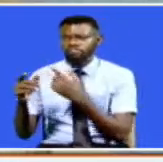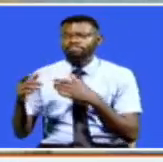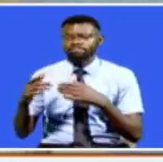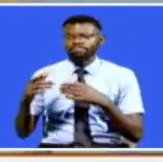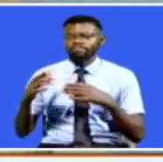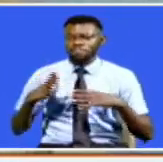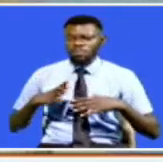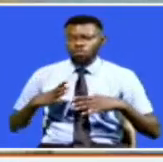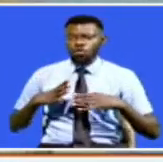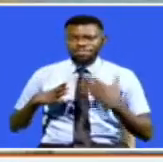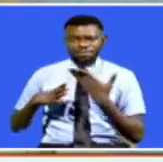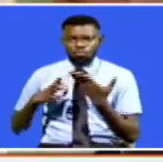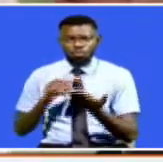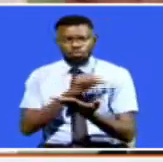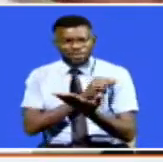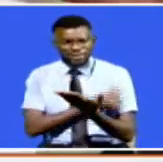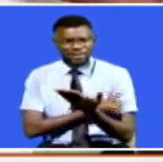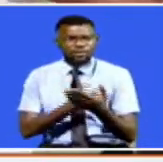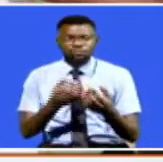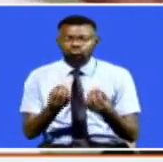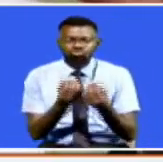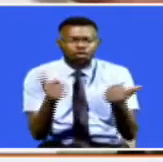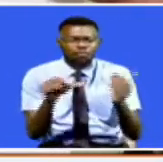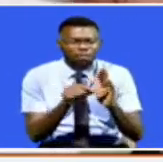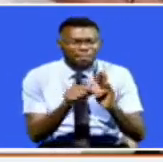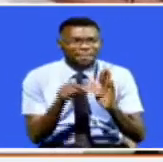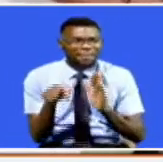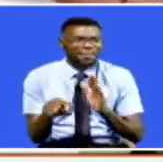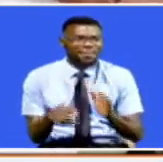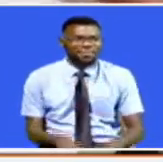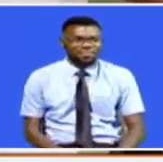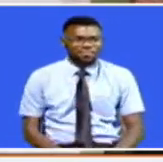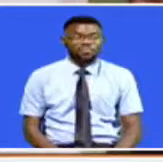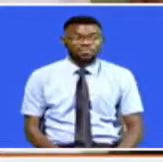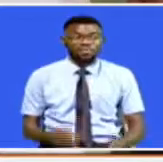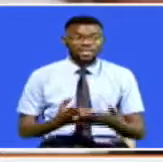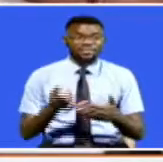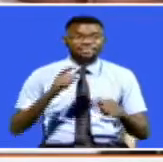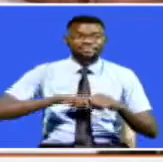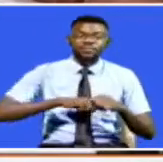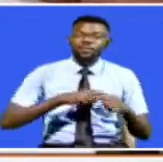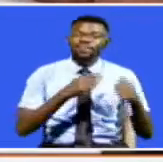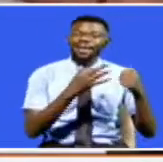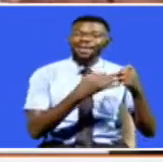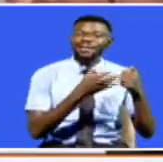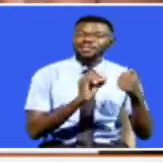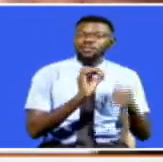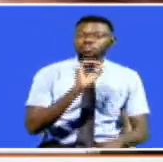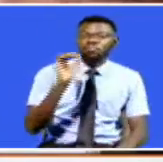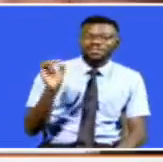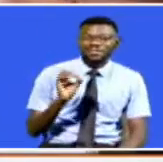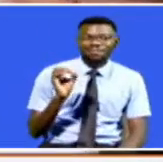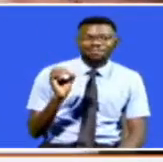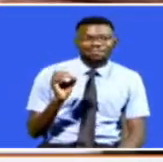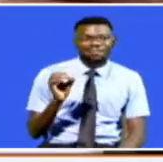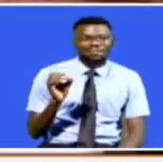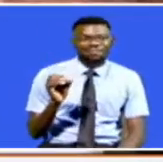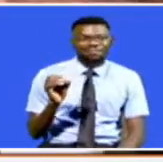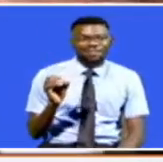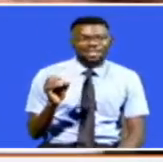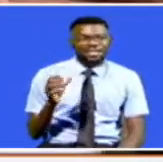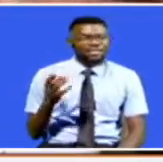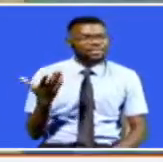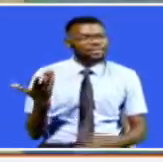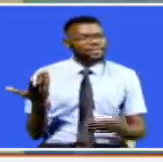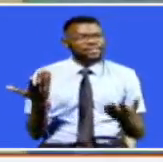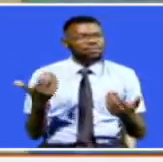gaps will be mitigated. This is a grade one book. You can imagine the content. 80% of the page is in Arabic script.